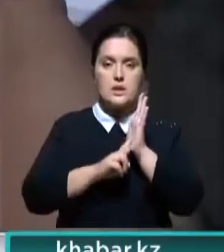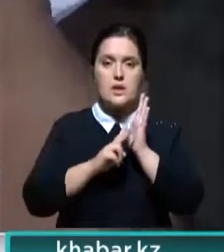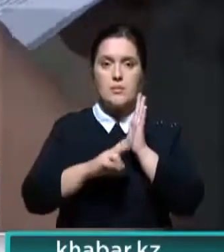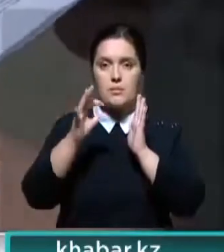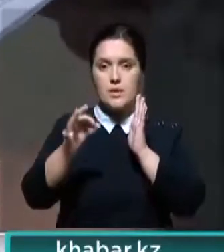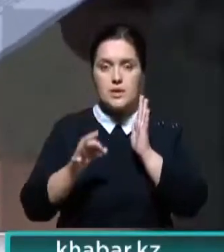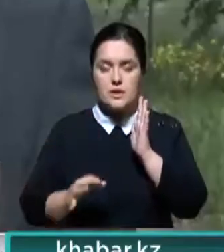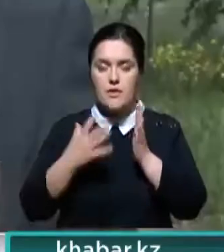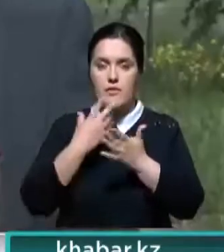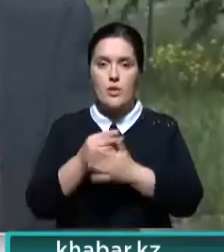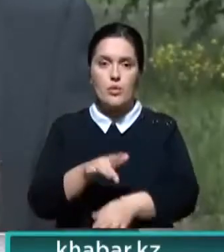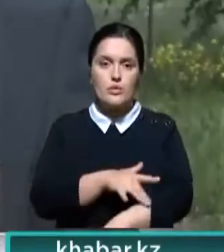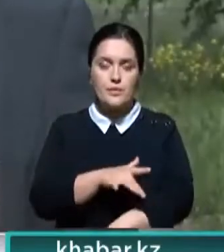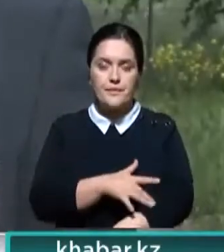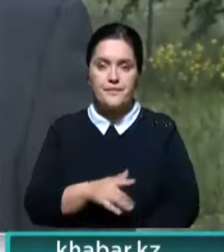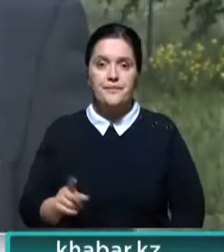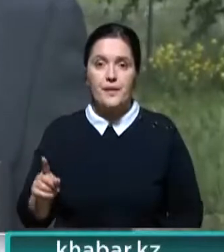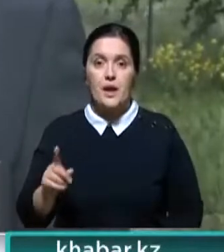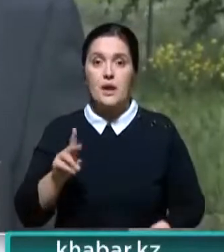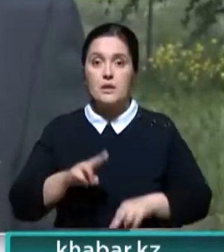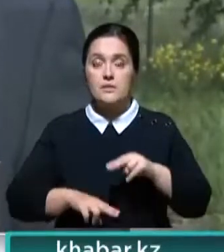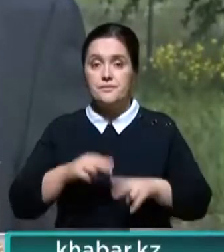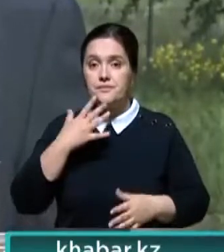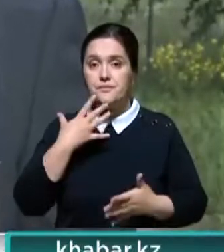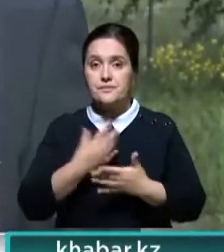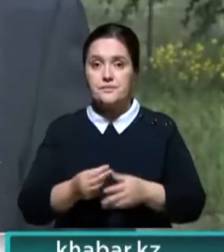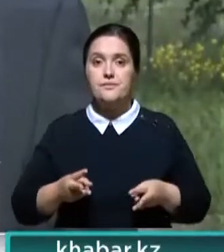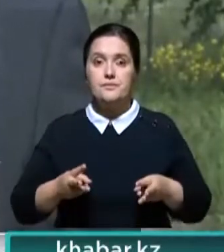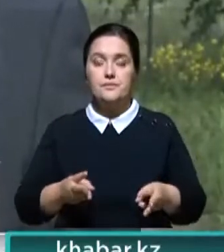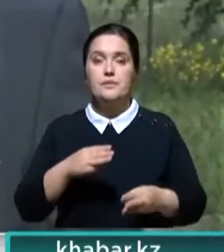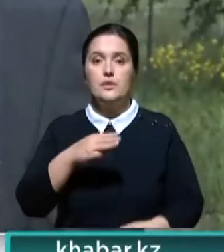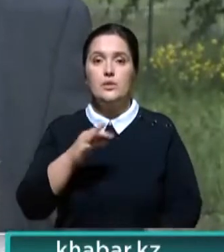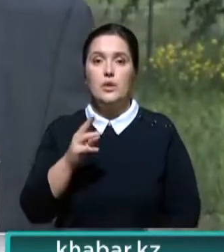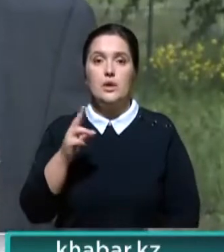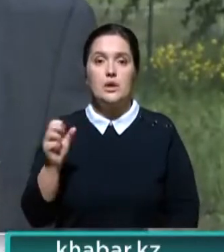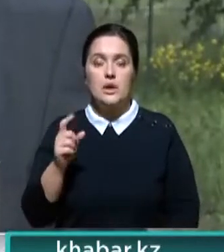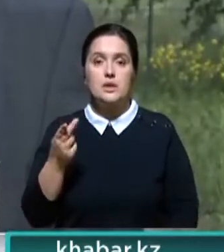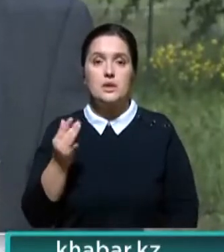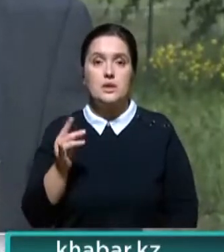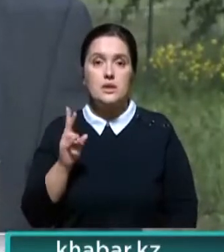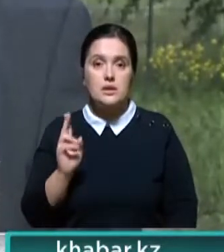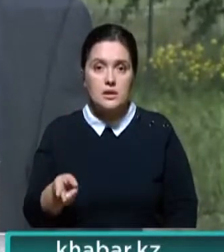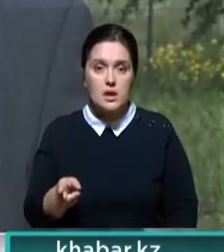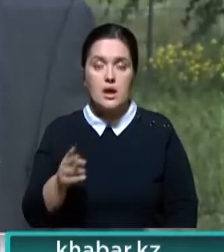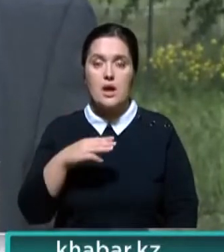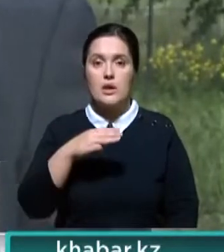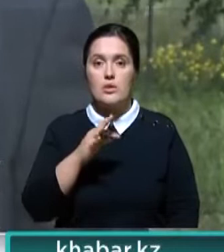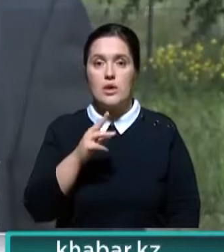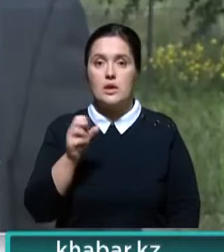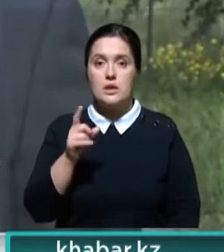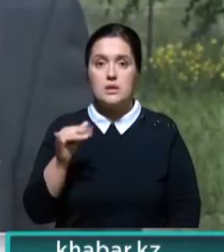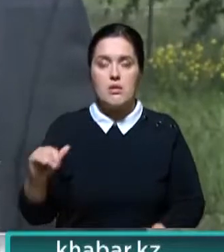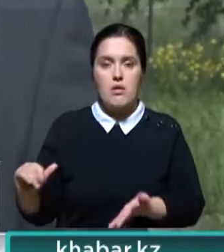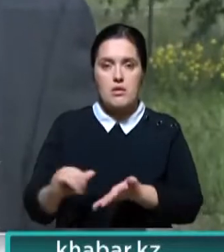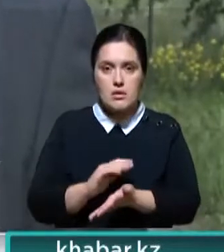70% своих услуг. В связи со строительством, собственно, котельной ТО «Косынг», подходит такой момент, когда ТО «Косынг» собирается отказываться от